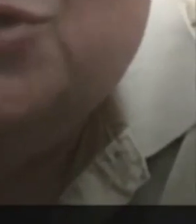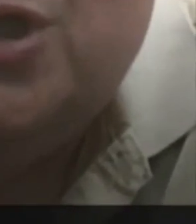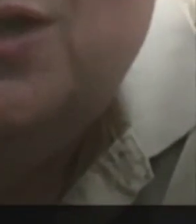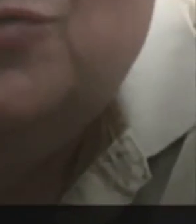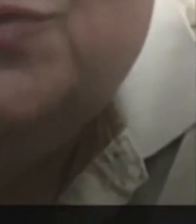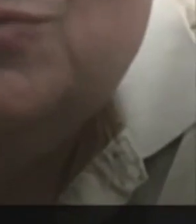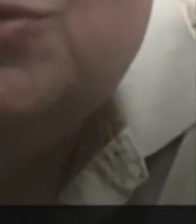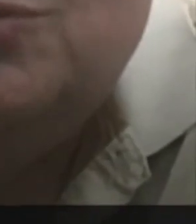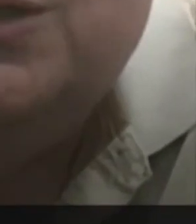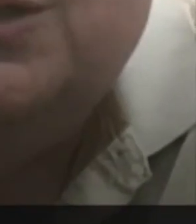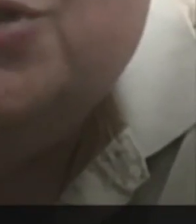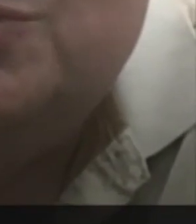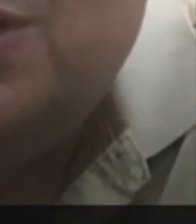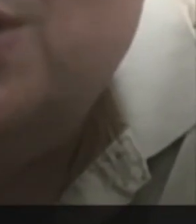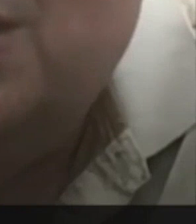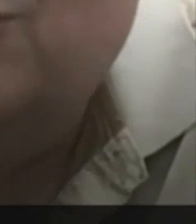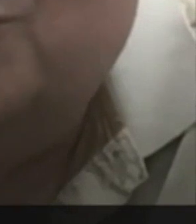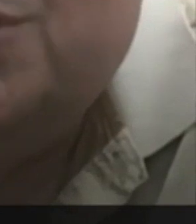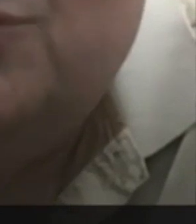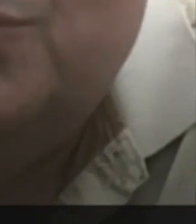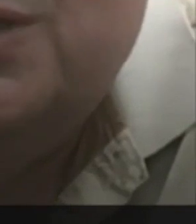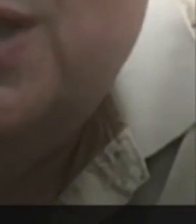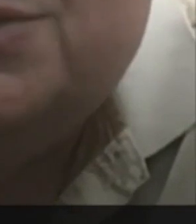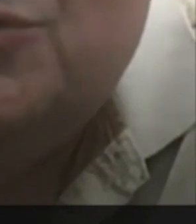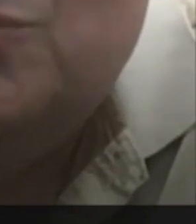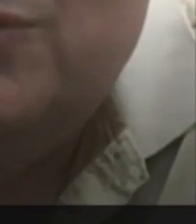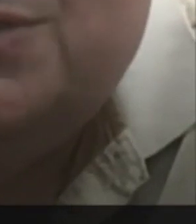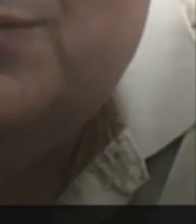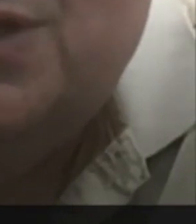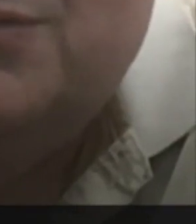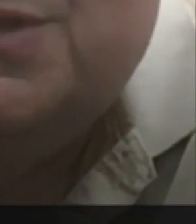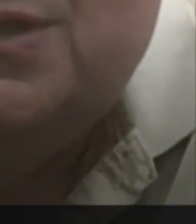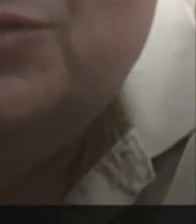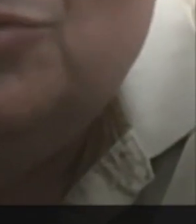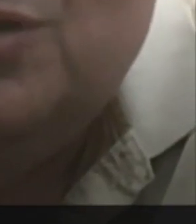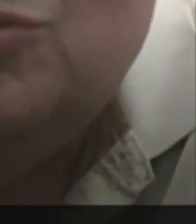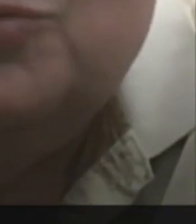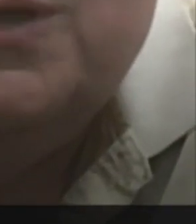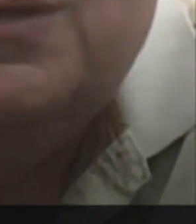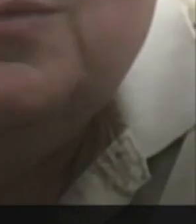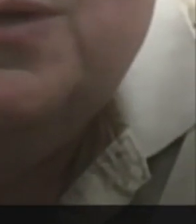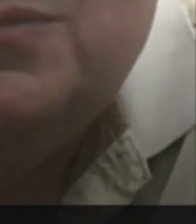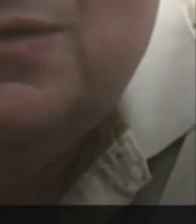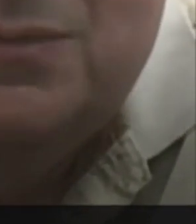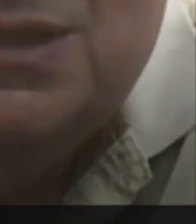мусульман к джихаду, все мусульмане должны по его призыву подняться и убивать евреев, где они их только могут